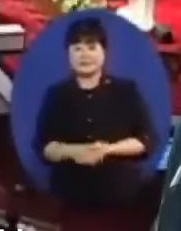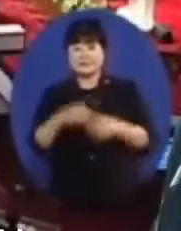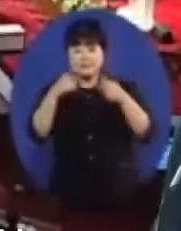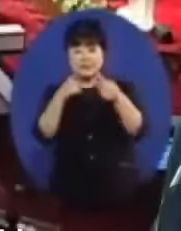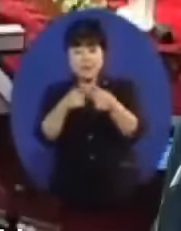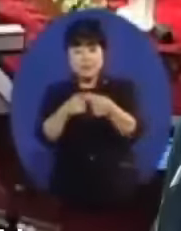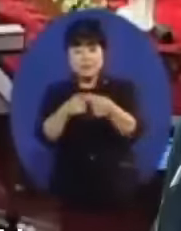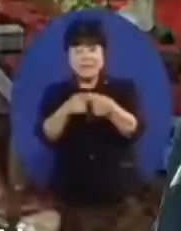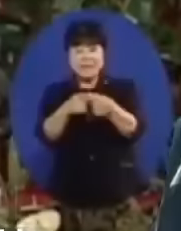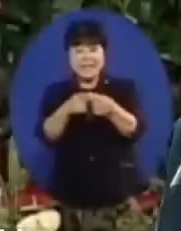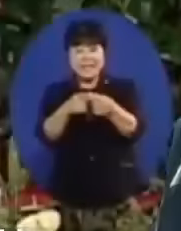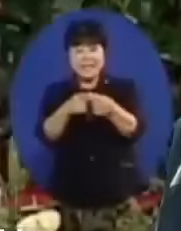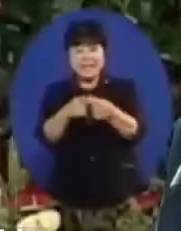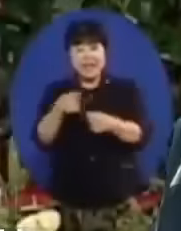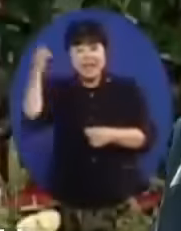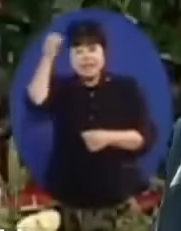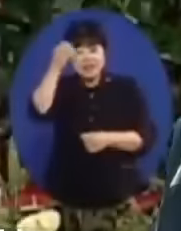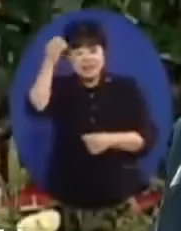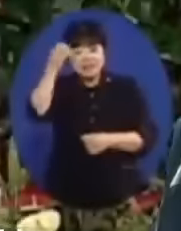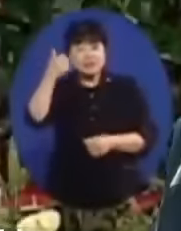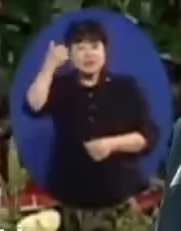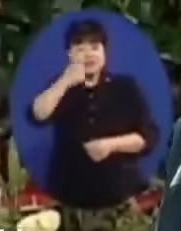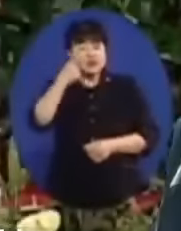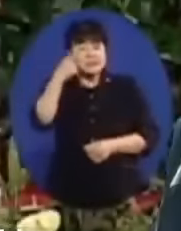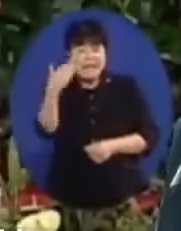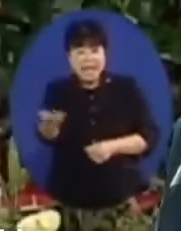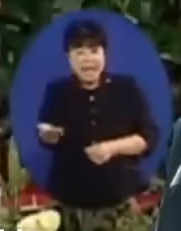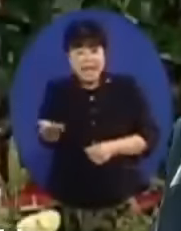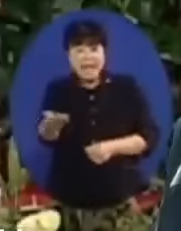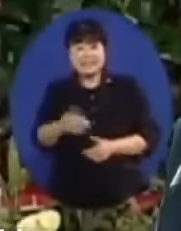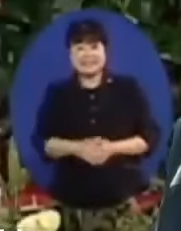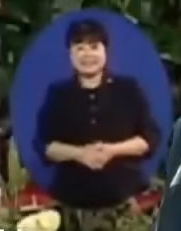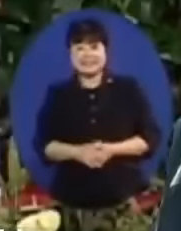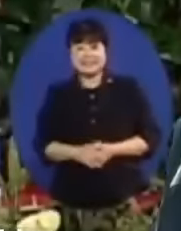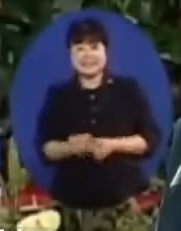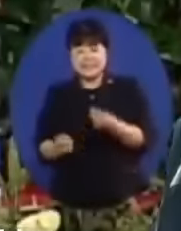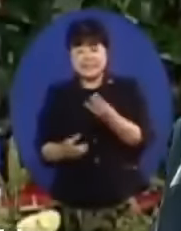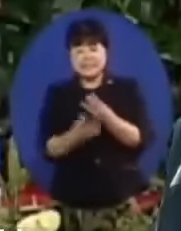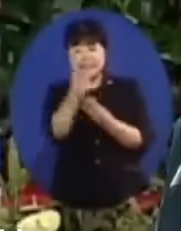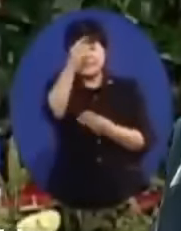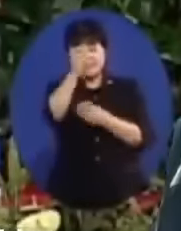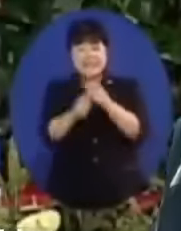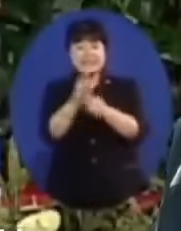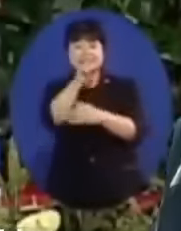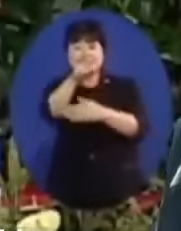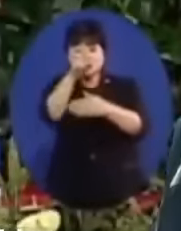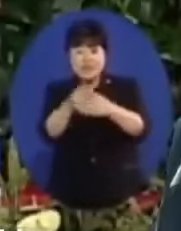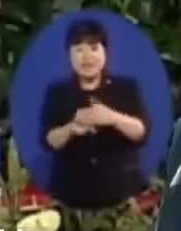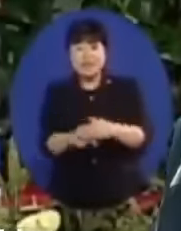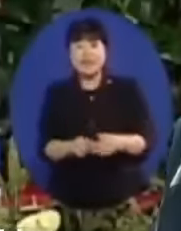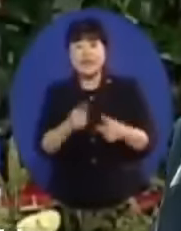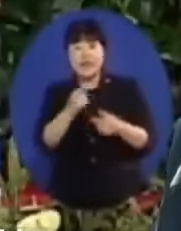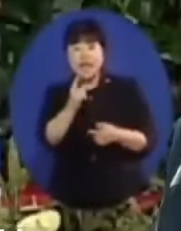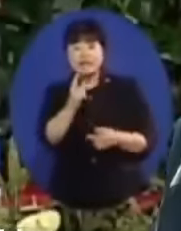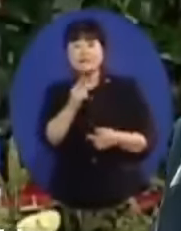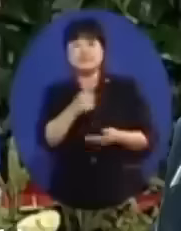첫째로 성령은 누구시냐 하면 삼위일체 하나님 중에 1위인